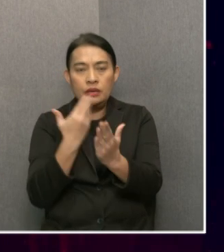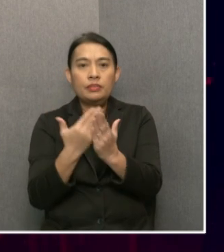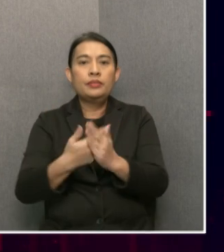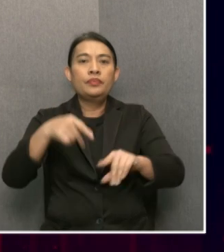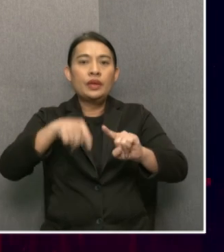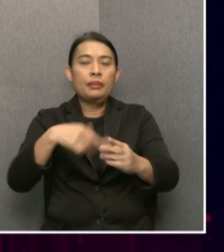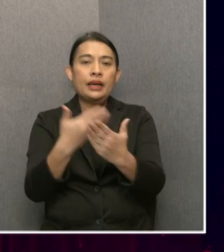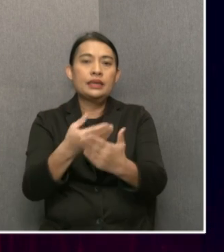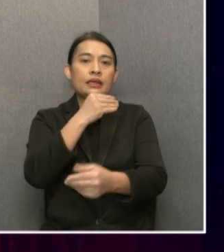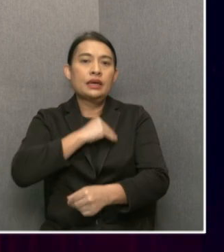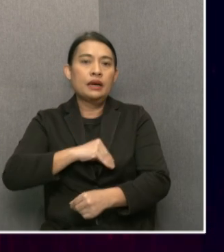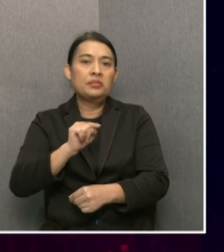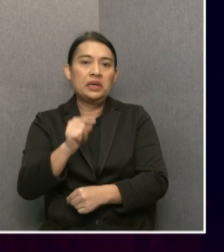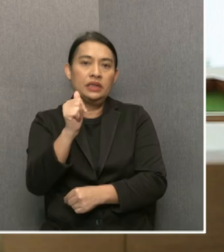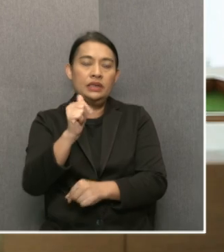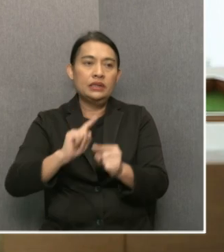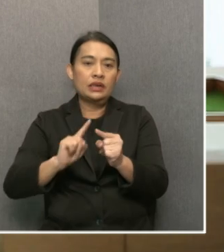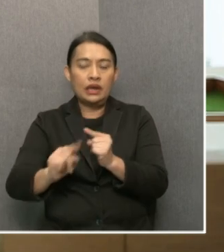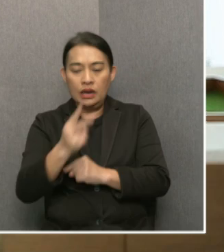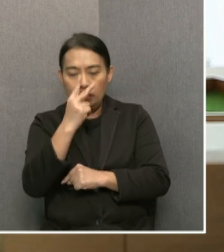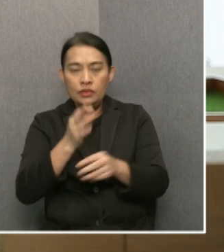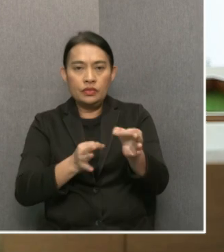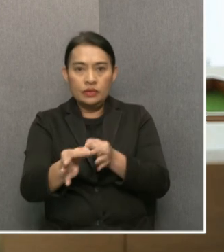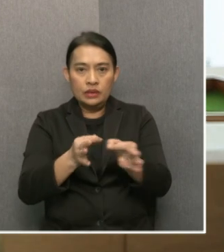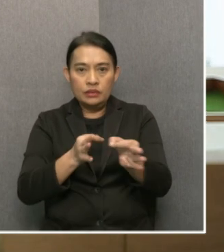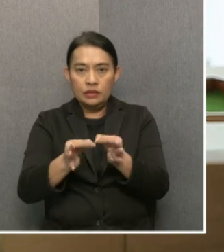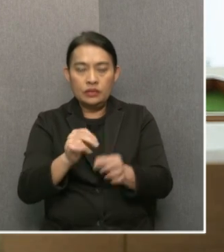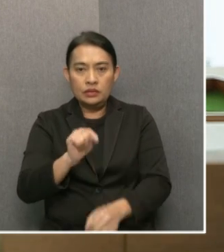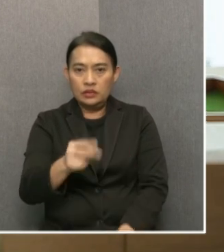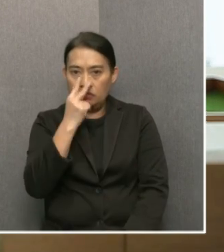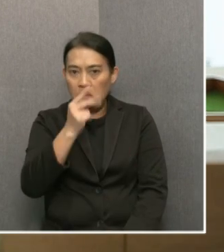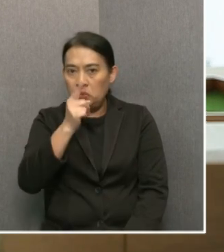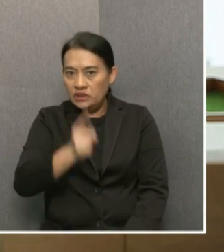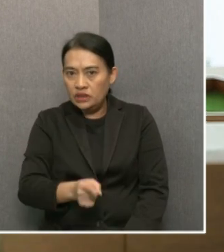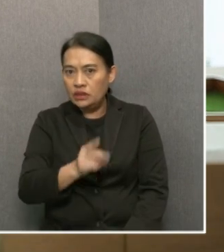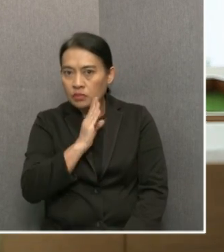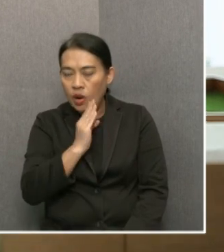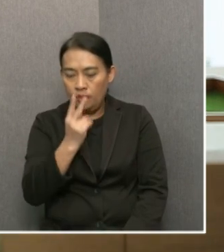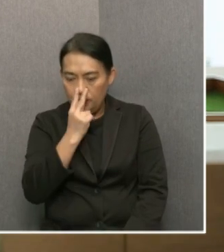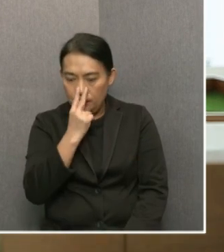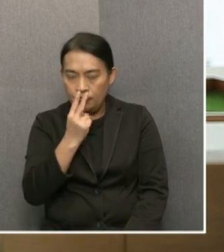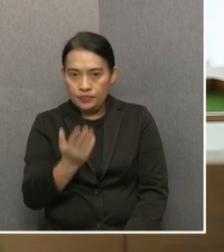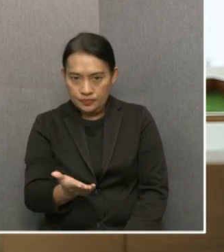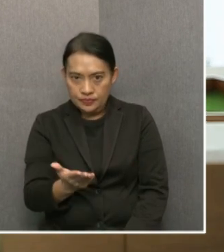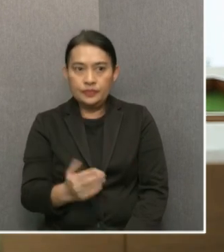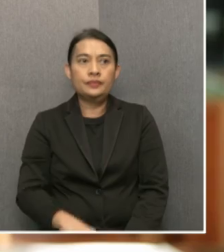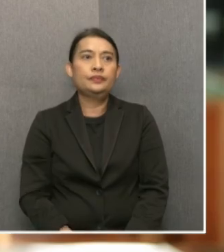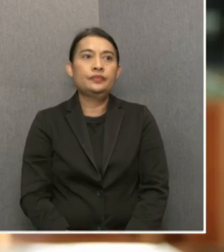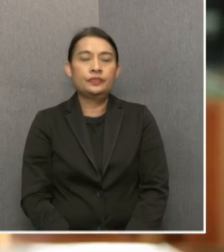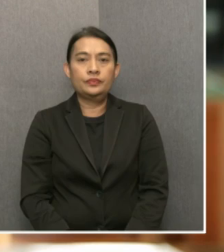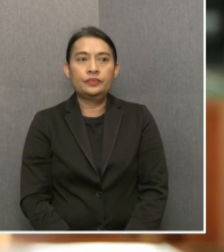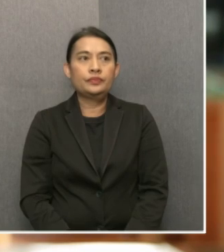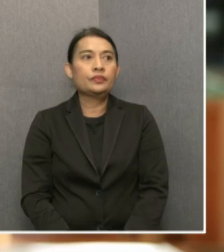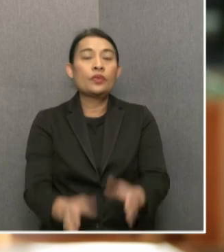สูงค่ะซึ่งเราจะมาคลายข้อสงสัยไขคำตอบว่าเรื่องนี้จริงไหมไปกับดิฉันนกธัญพรสุวรรณรัตน์ค่ะ